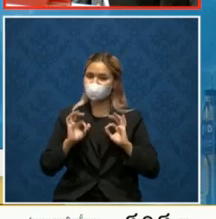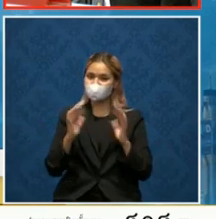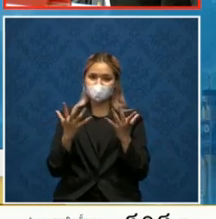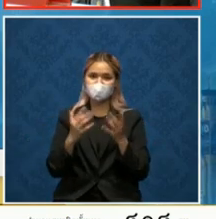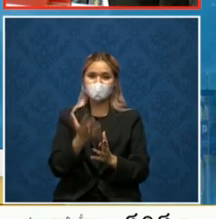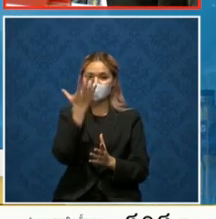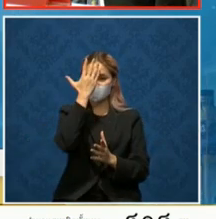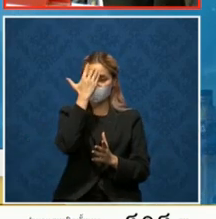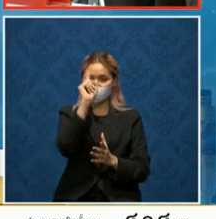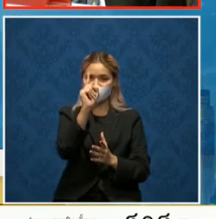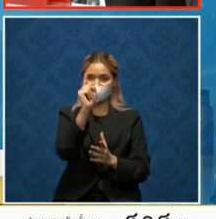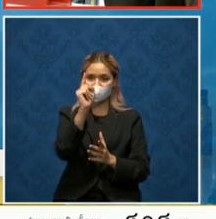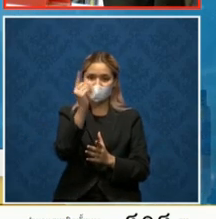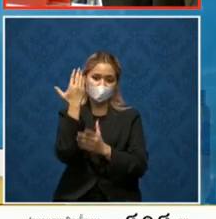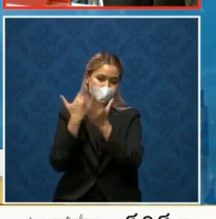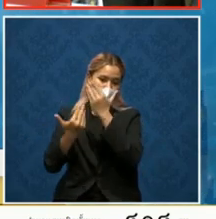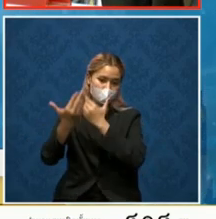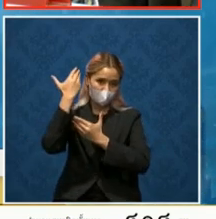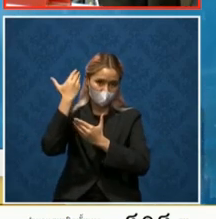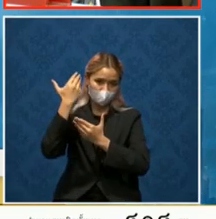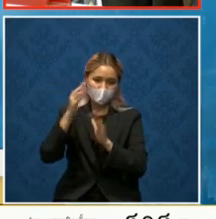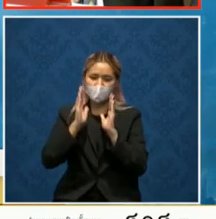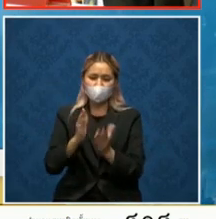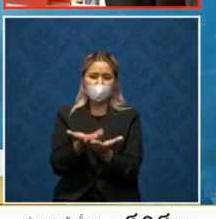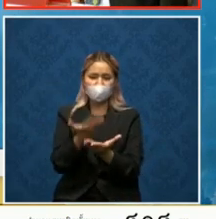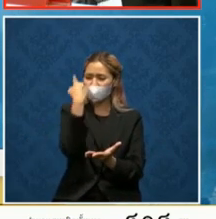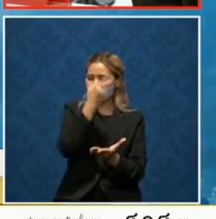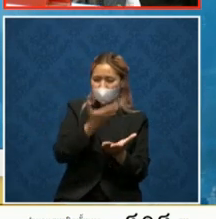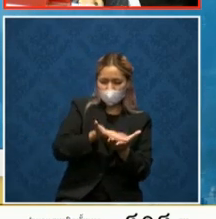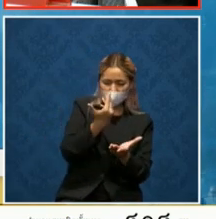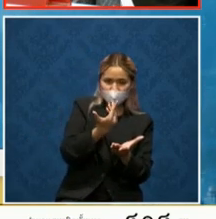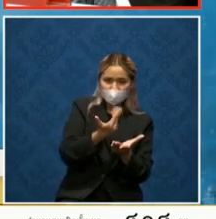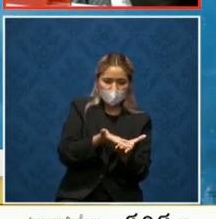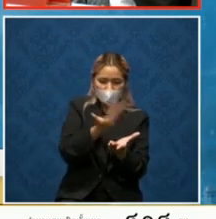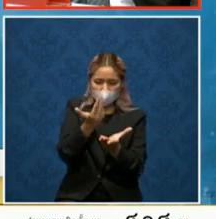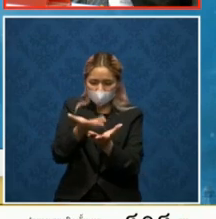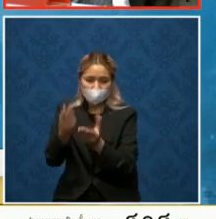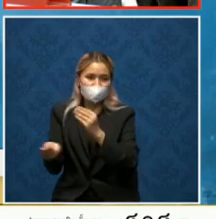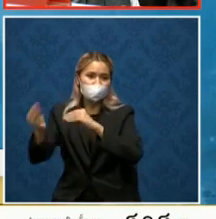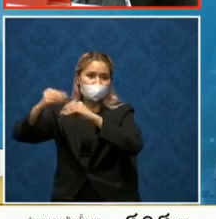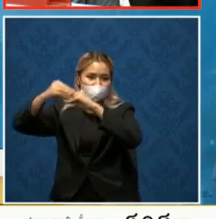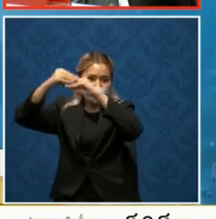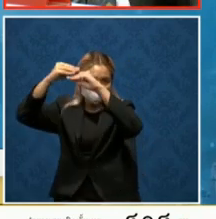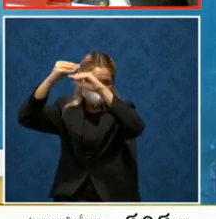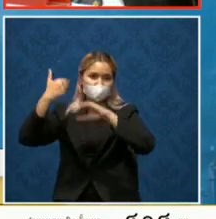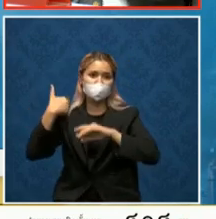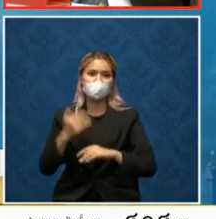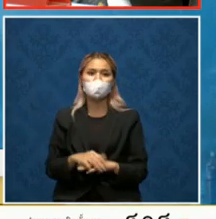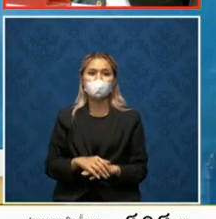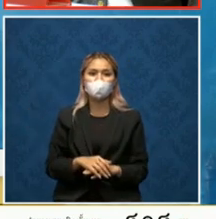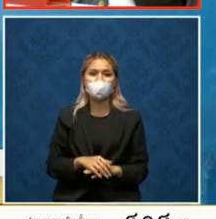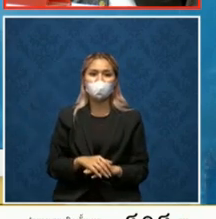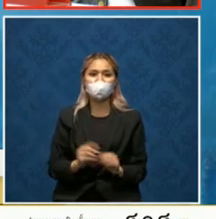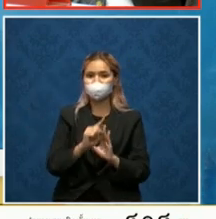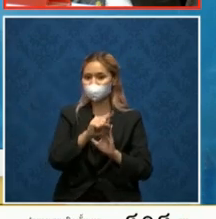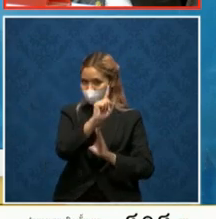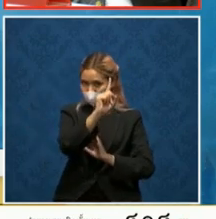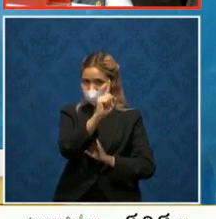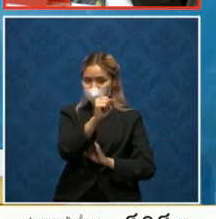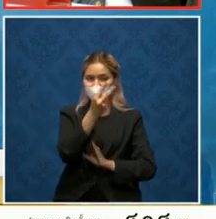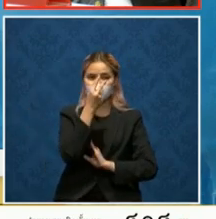เคยปล่อยโอกาสได้คนรวยได้รวยแล้วรวยอีกไปดูครับว่าเขารวยอย่างไรขออนุญาตไม่เกิน 1นาที